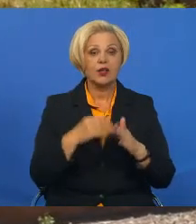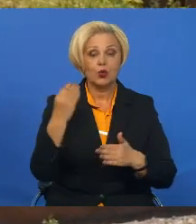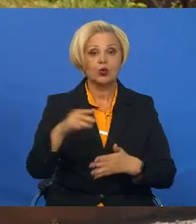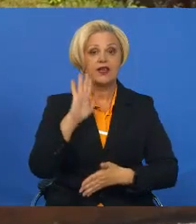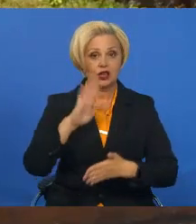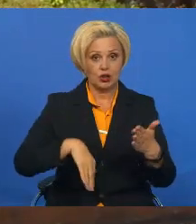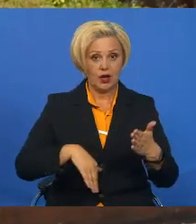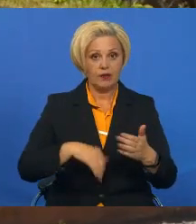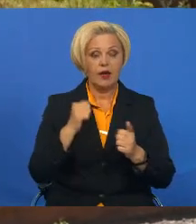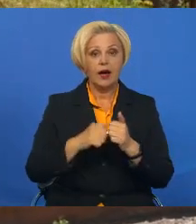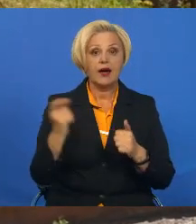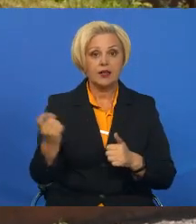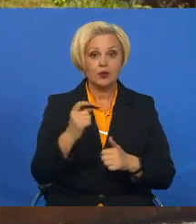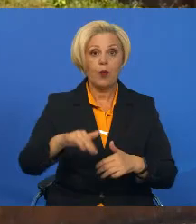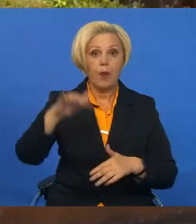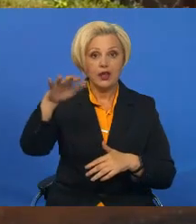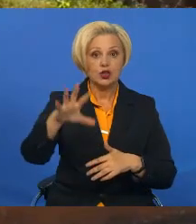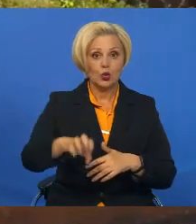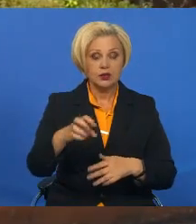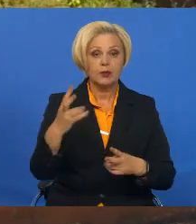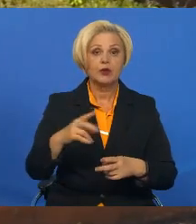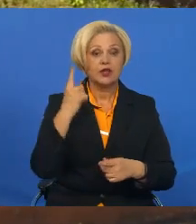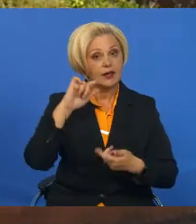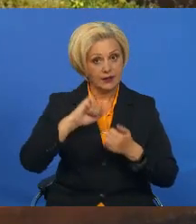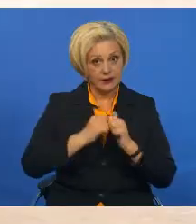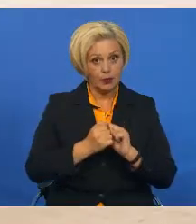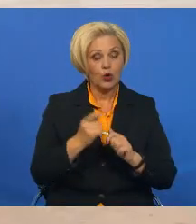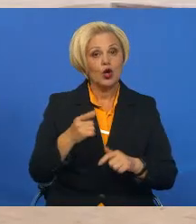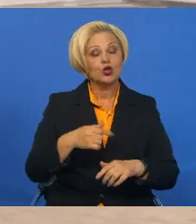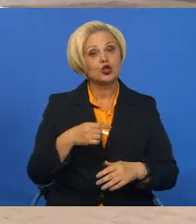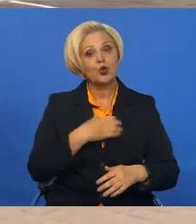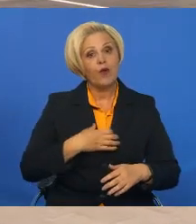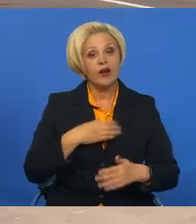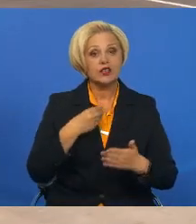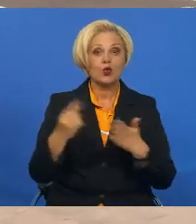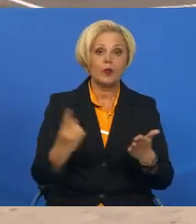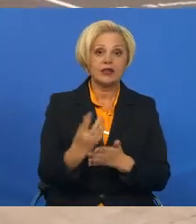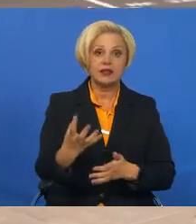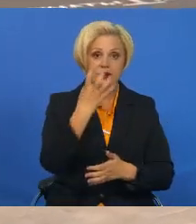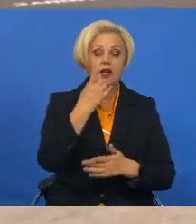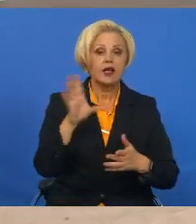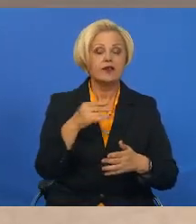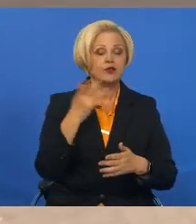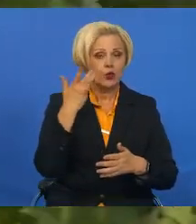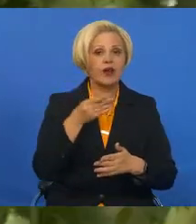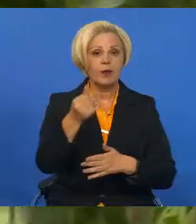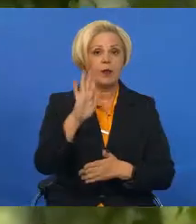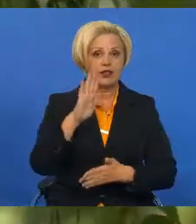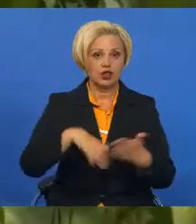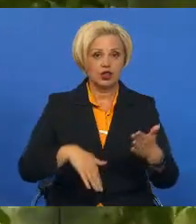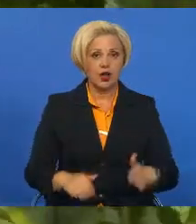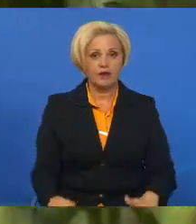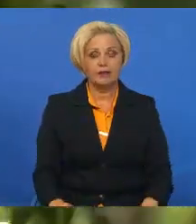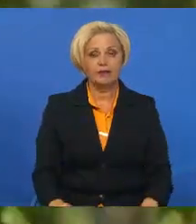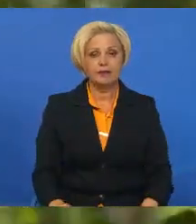штраф. А кожнаму гаспадару вялікага сабакі варта задуматься, что танней – купить один раз намордник, або увесь час выплачивать штрафы. Станислав